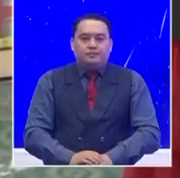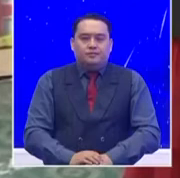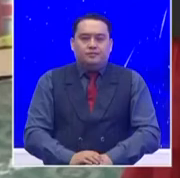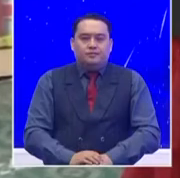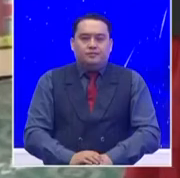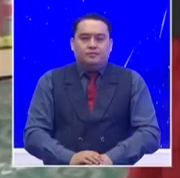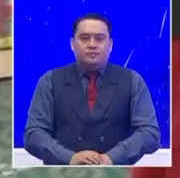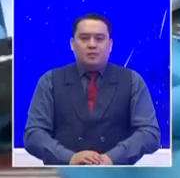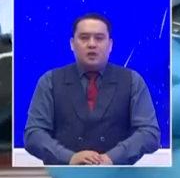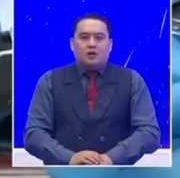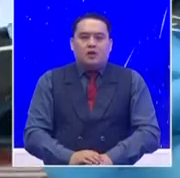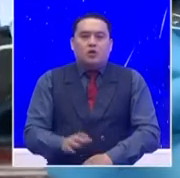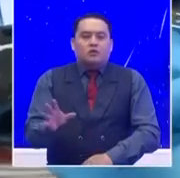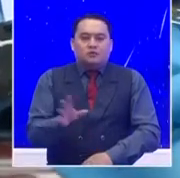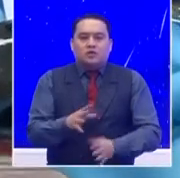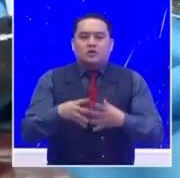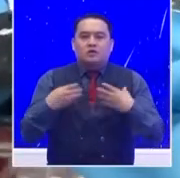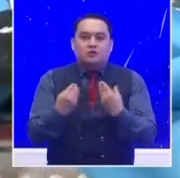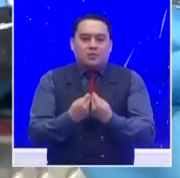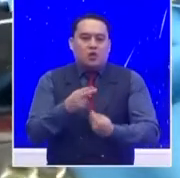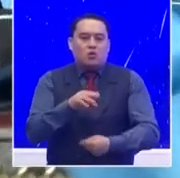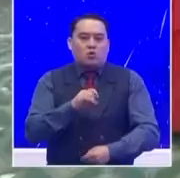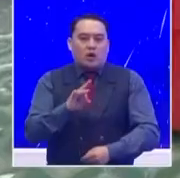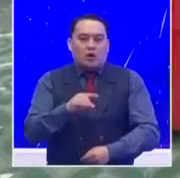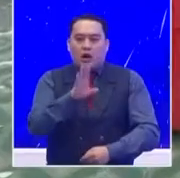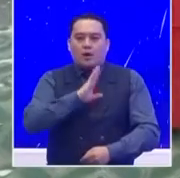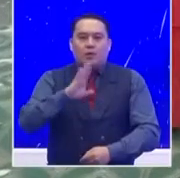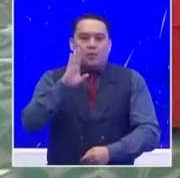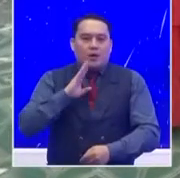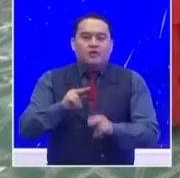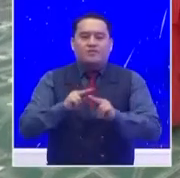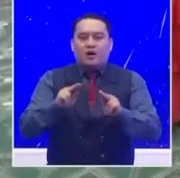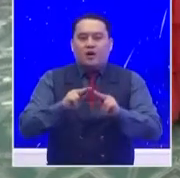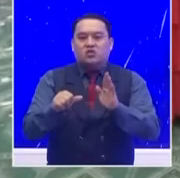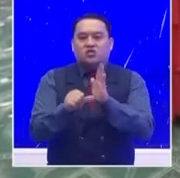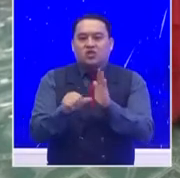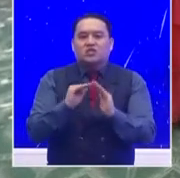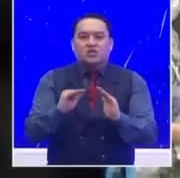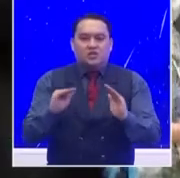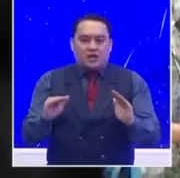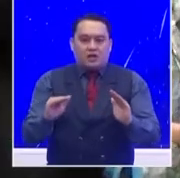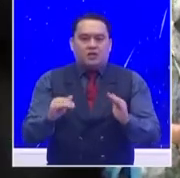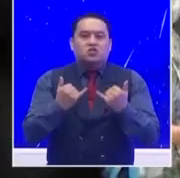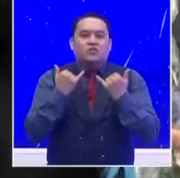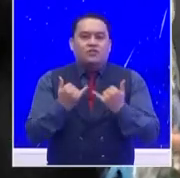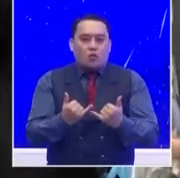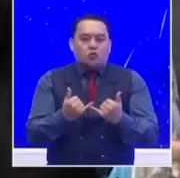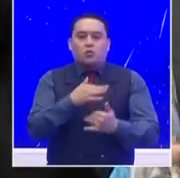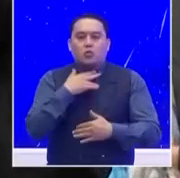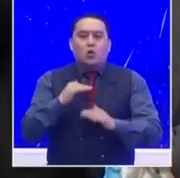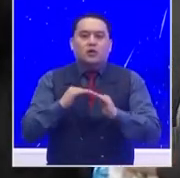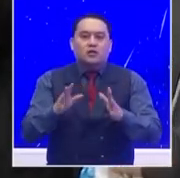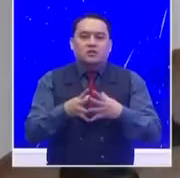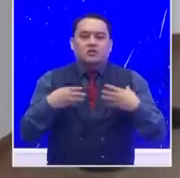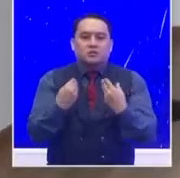собственное жилье появилась у семьи гульнар хасси новой матери героини и воспитывающие шестерых детей до сегодняшнего дня многодетная семья